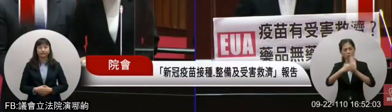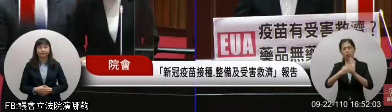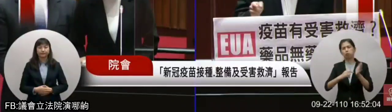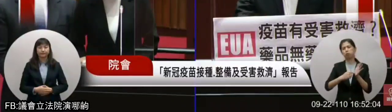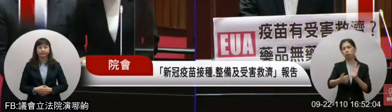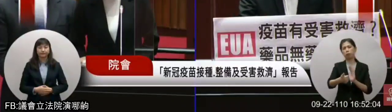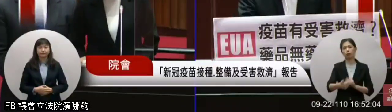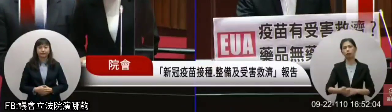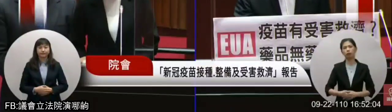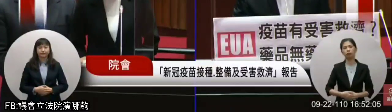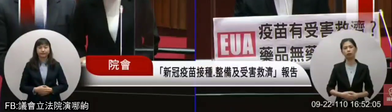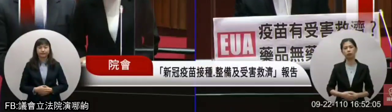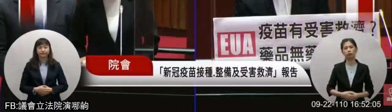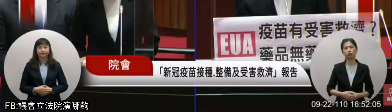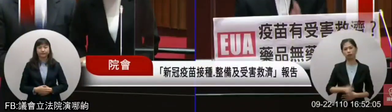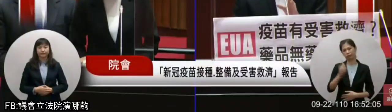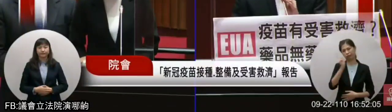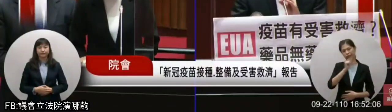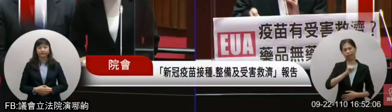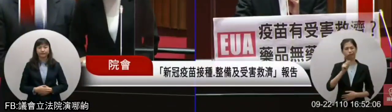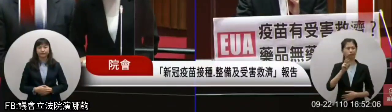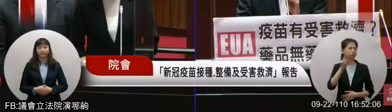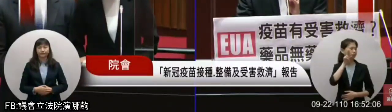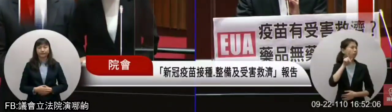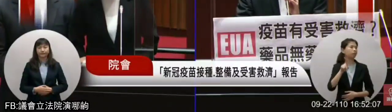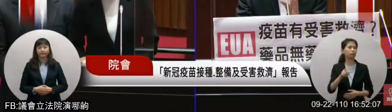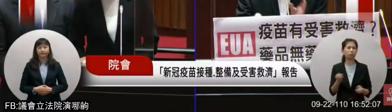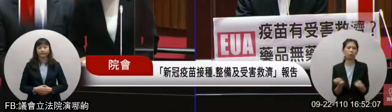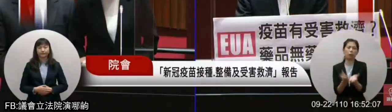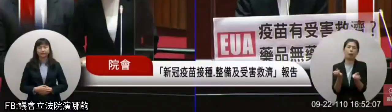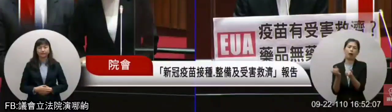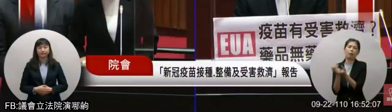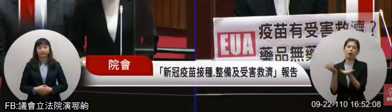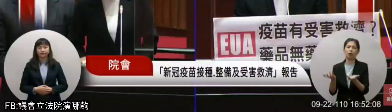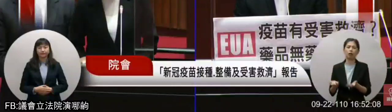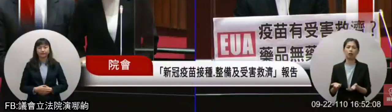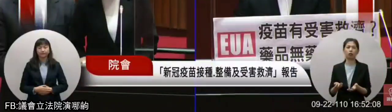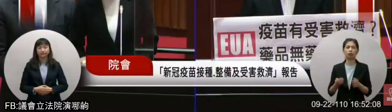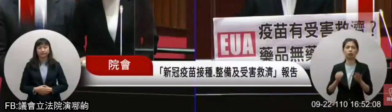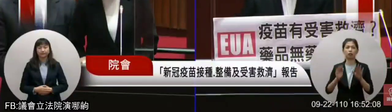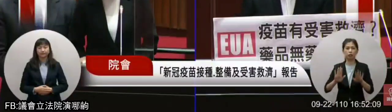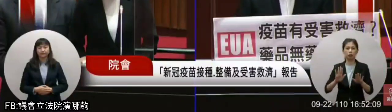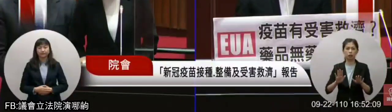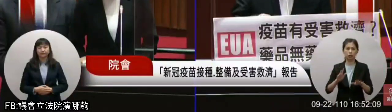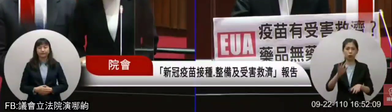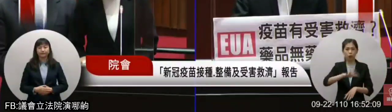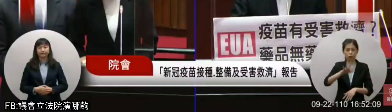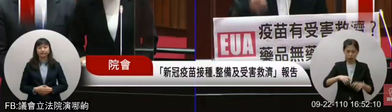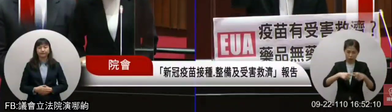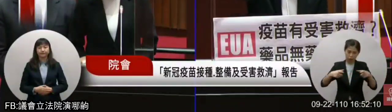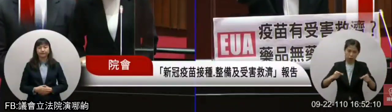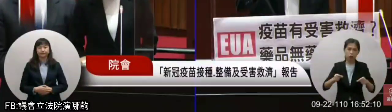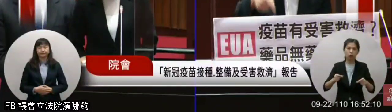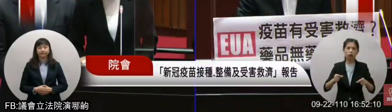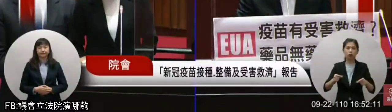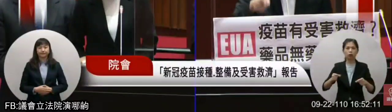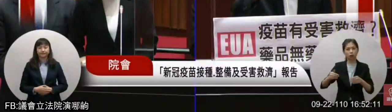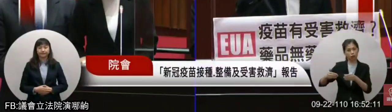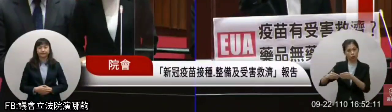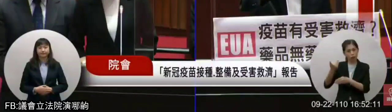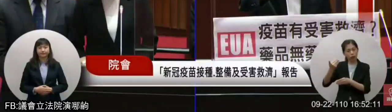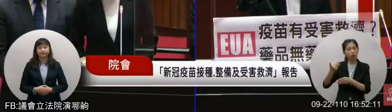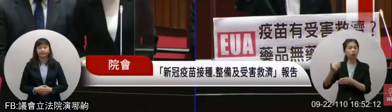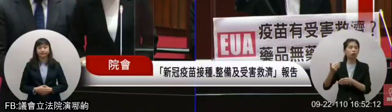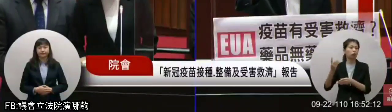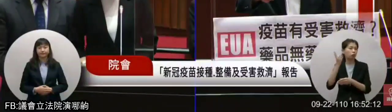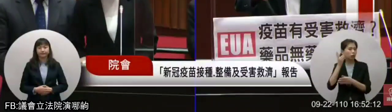现。每一次都出状况嘛，哈啊，不只是今天这个征信券的数位绑定，我就回头，我问你，你回去看，是